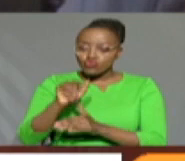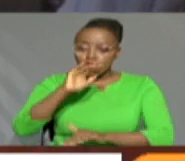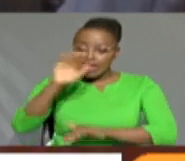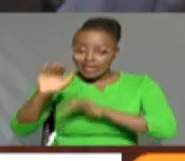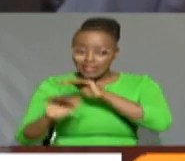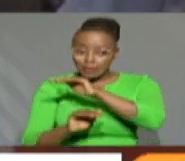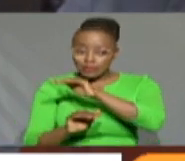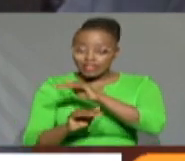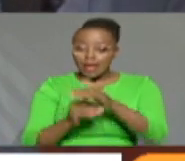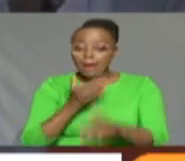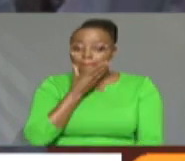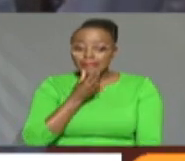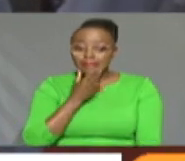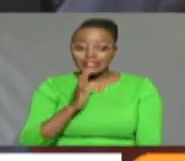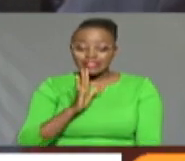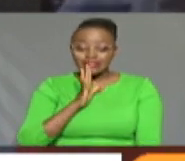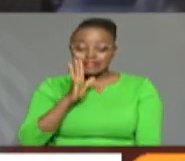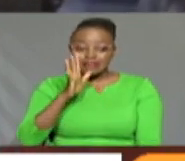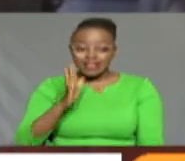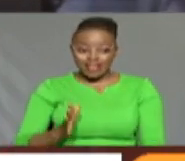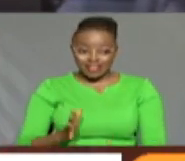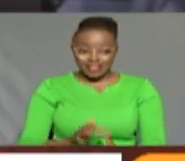makamu wako bwana Spika